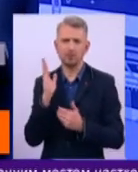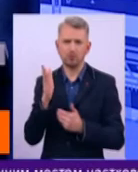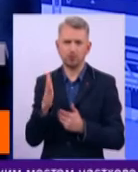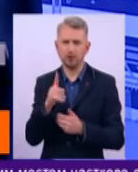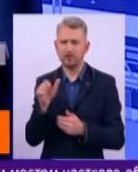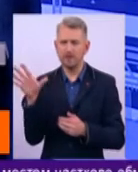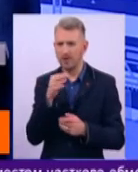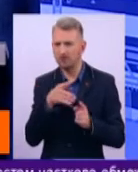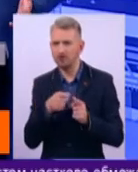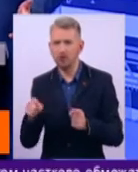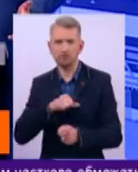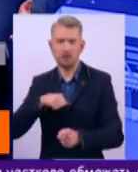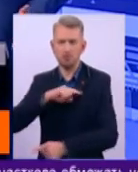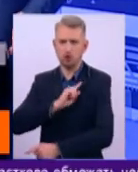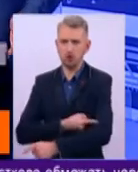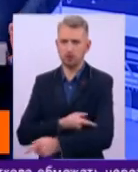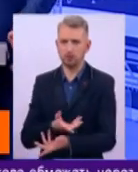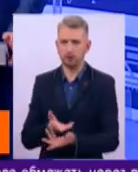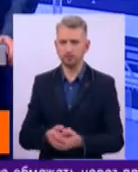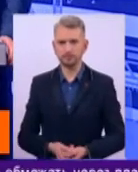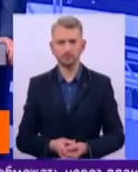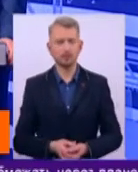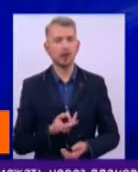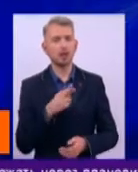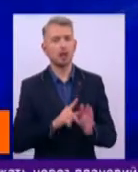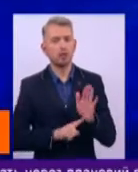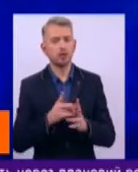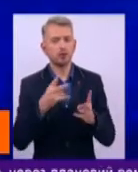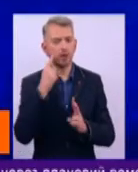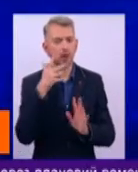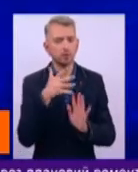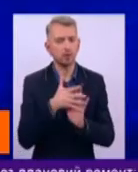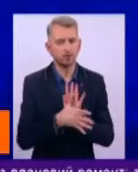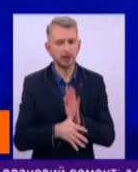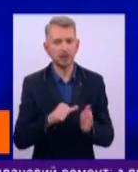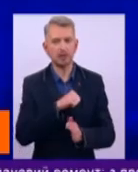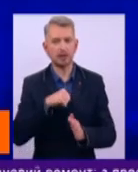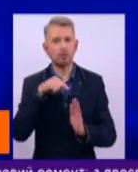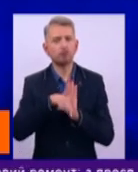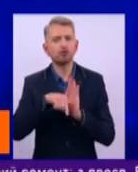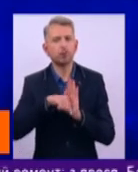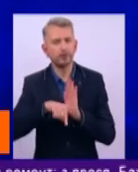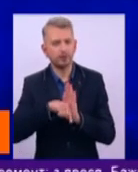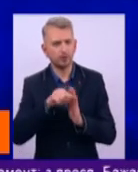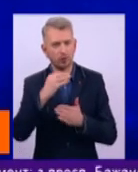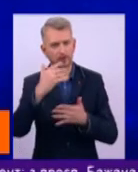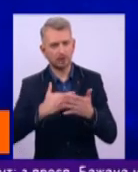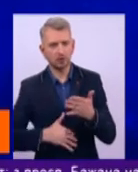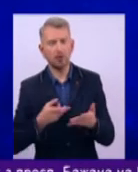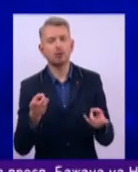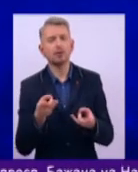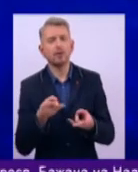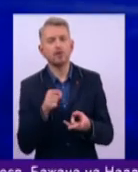за весь час чи не найпотужнішими. Прошу, Олександро. Для початку треба розуміти саму суть цього списку, навіщо він